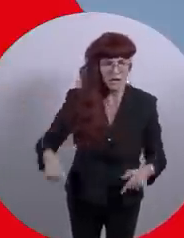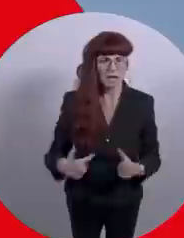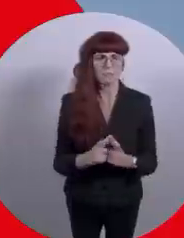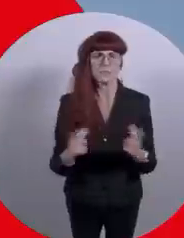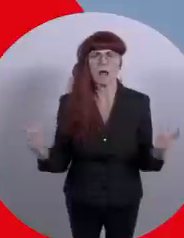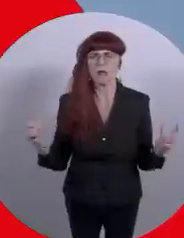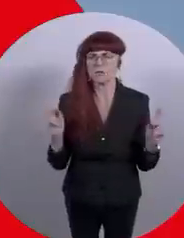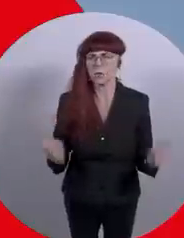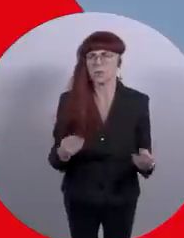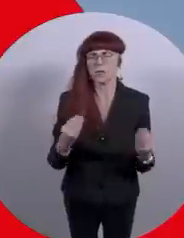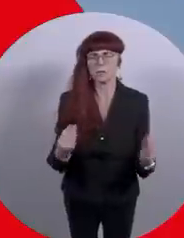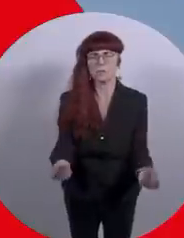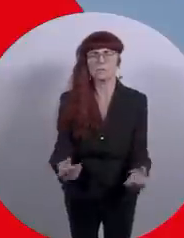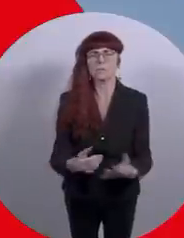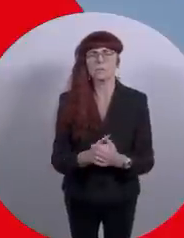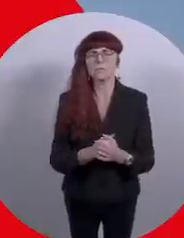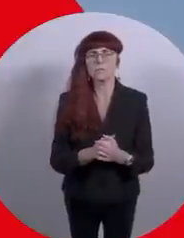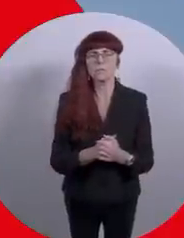geben